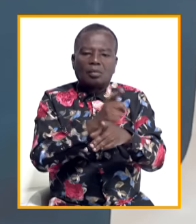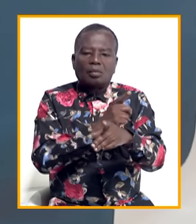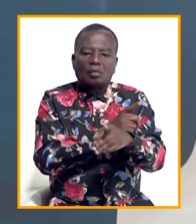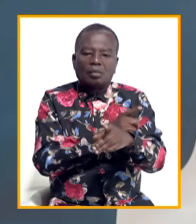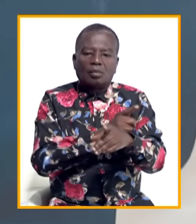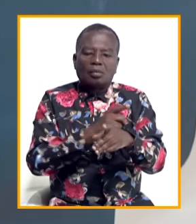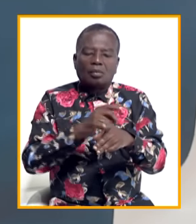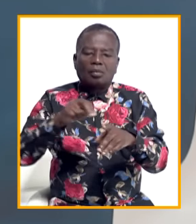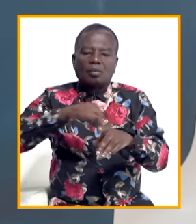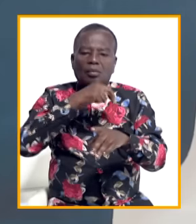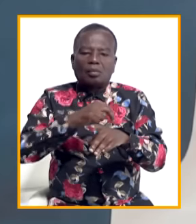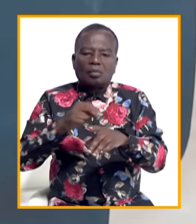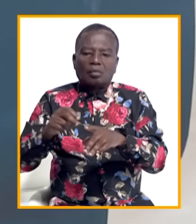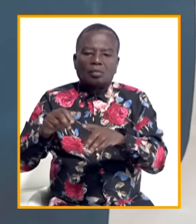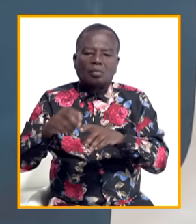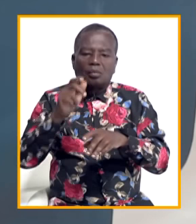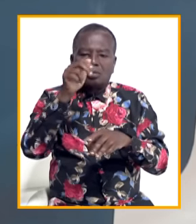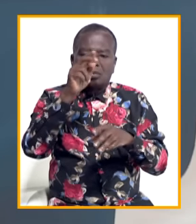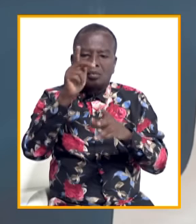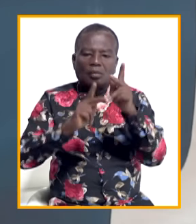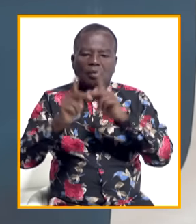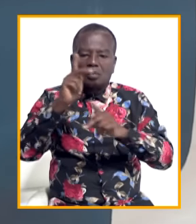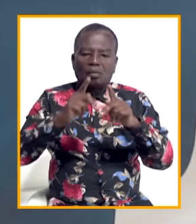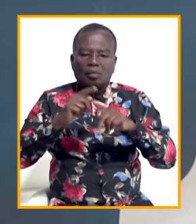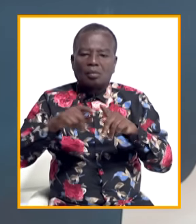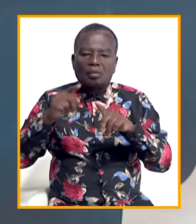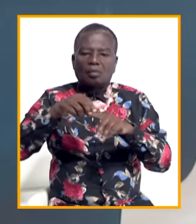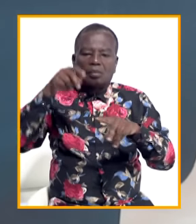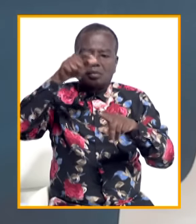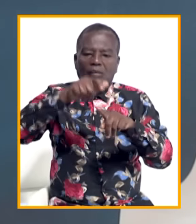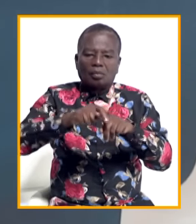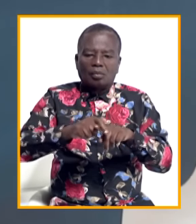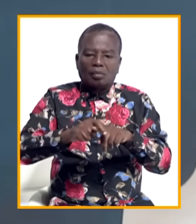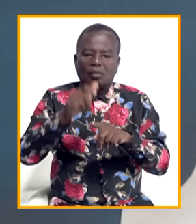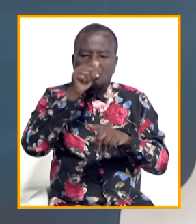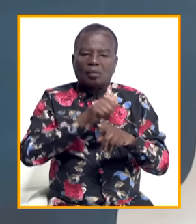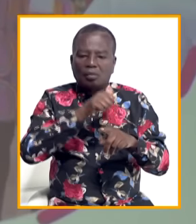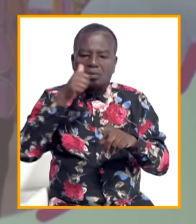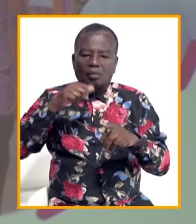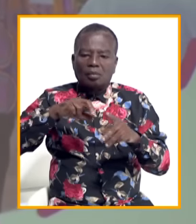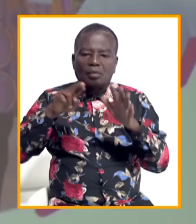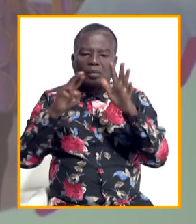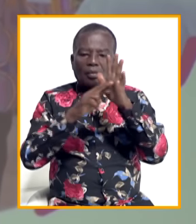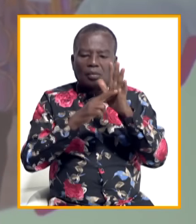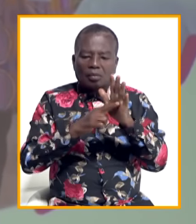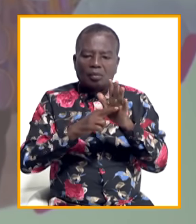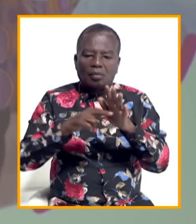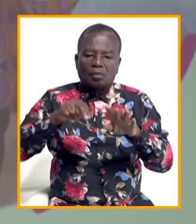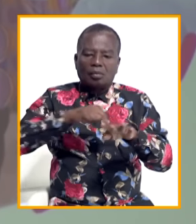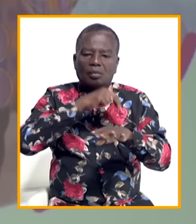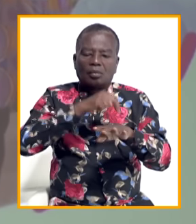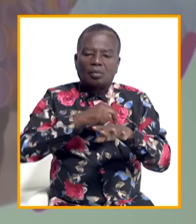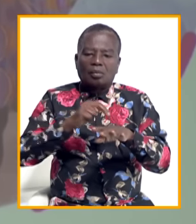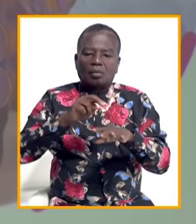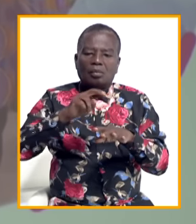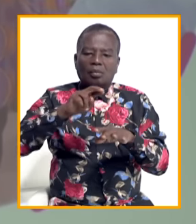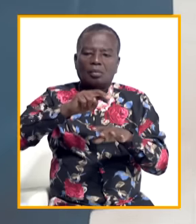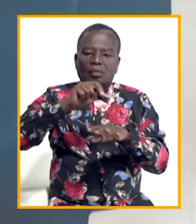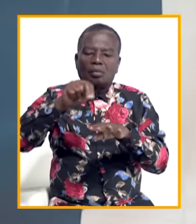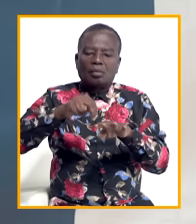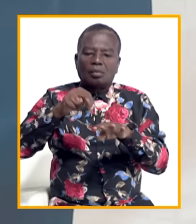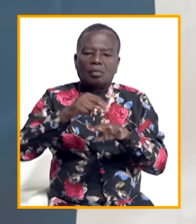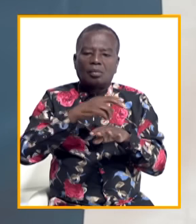au niveau du secteur public, mais il faut impliquer le secteur privé qui représente au niveau national 40% de l'offre